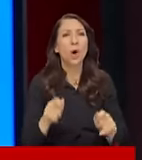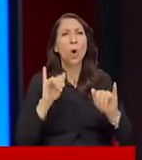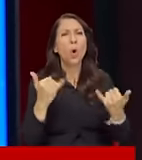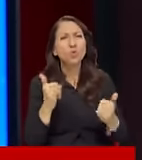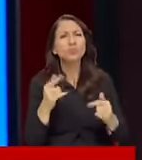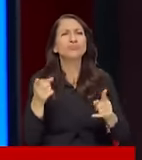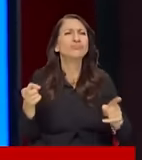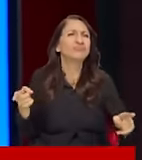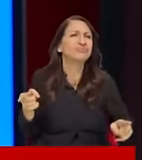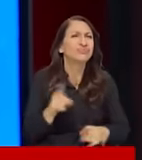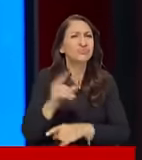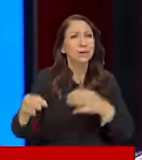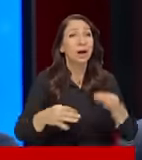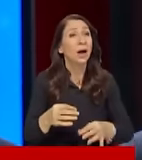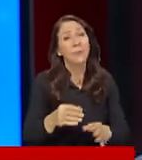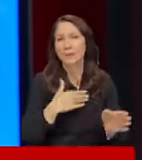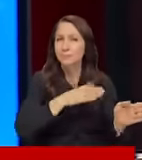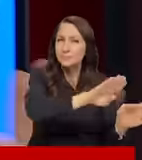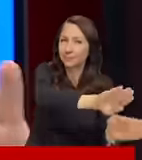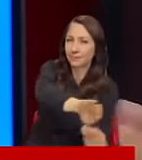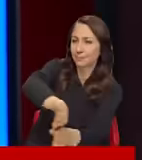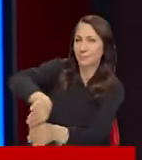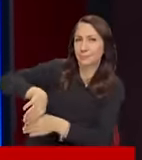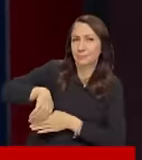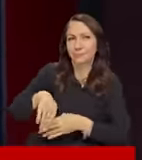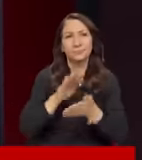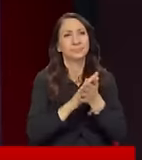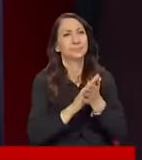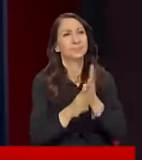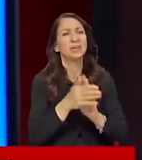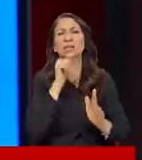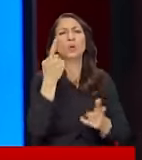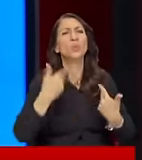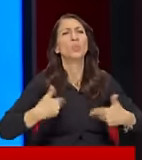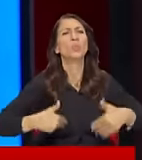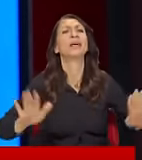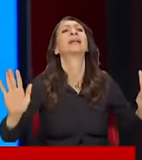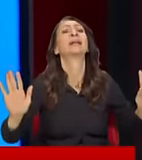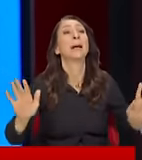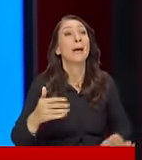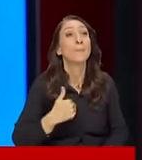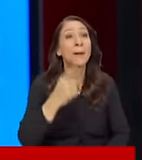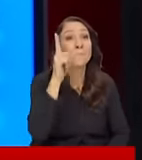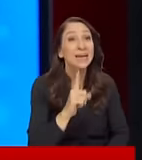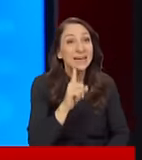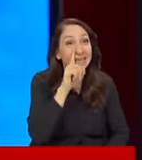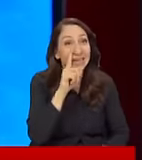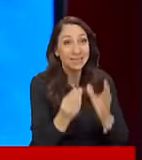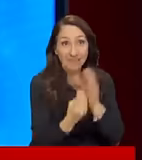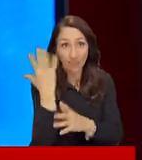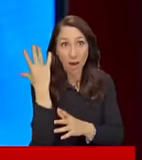Kumpas vesaire. Ama hepsini bir kenara koyuyorum. Hiçbiri umurumda değil. Ben 1 Nisan